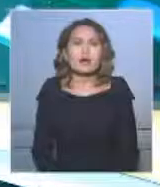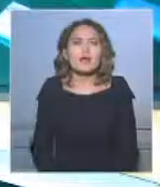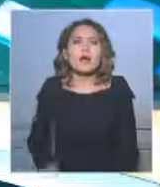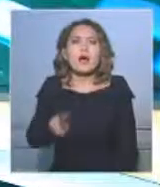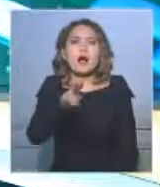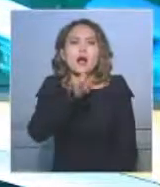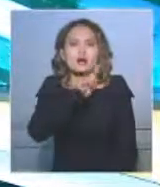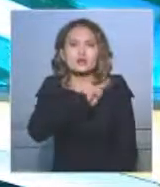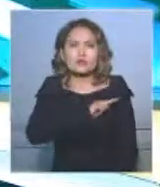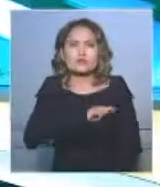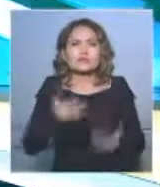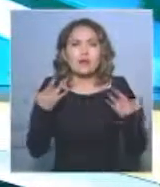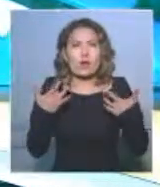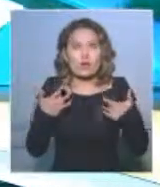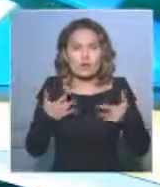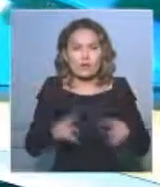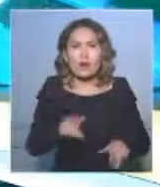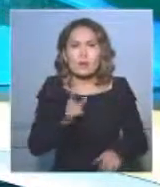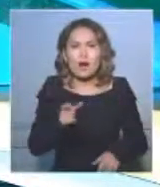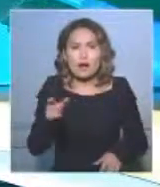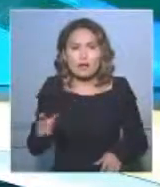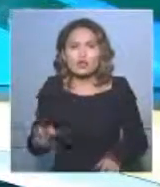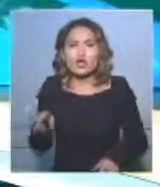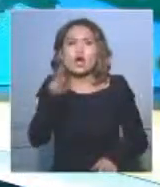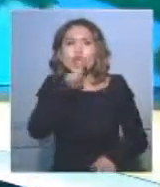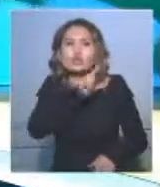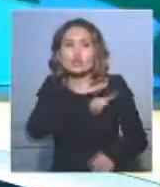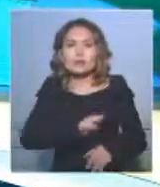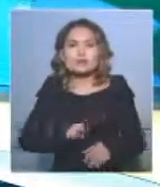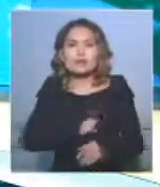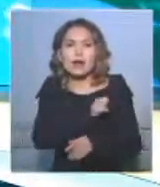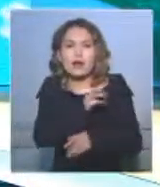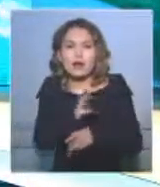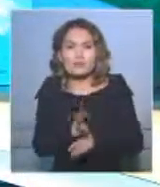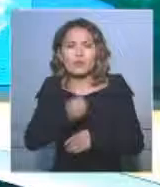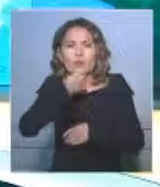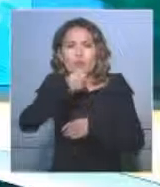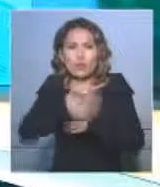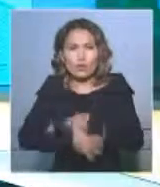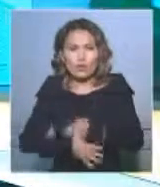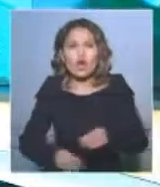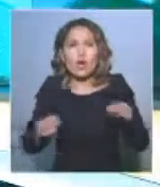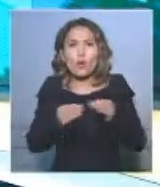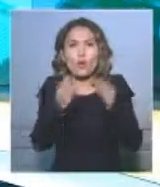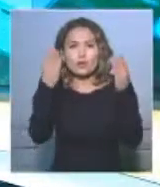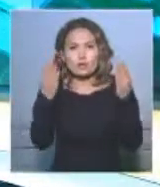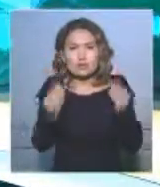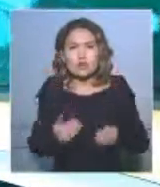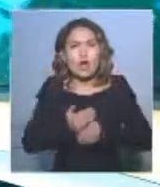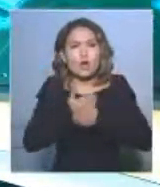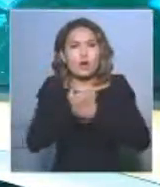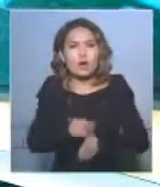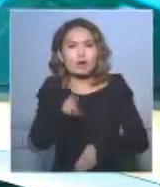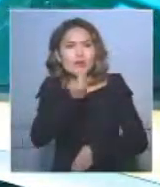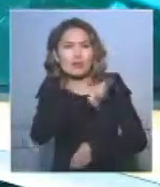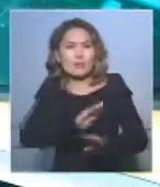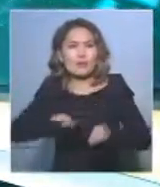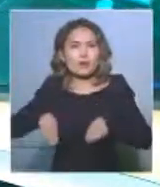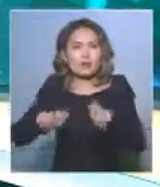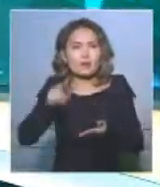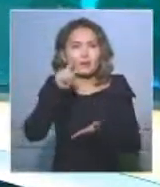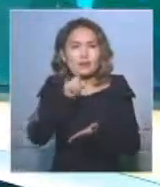Қызметтен босап қалған адамға бұдан бұлай жұмыспен қамту орталығы 10 күн ішінде көмек көрсетуі тиіс. Егер осы уақыт аралығында екі